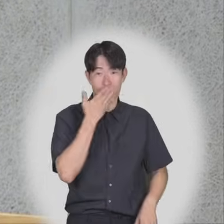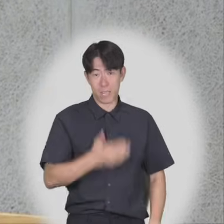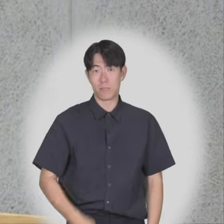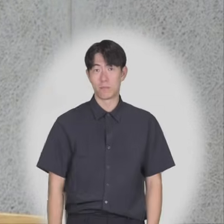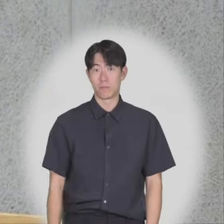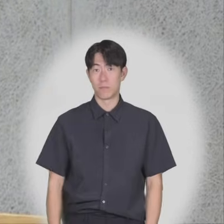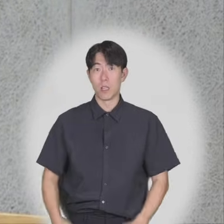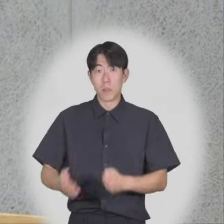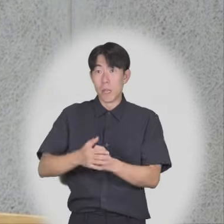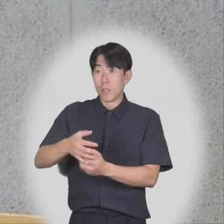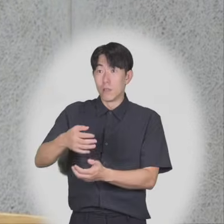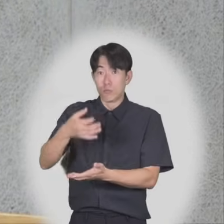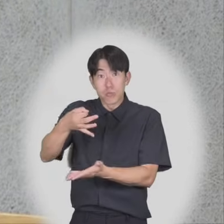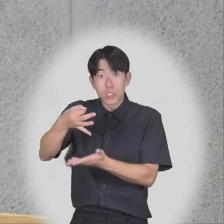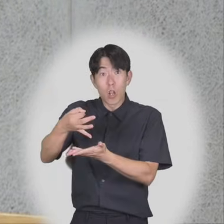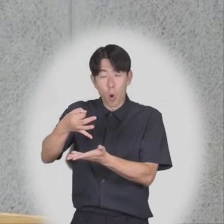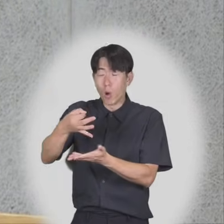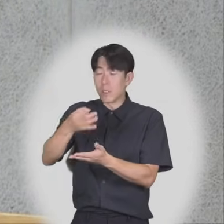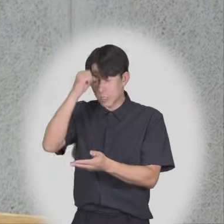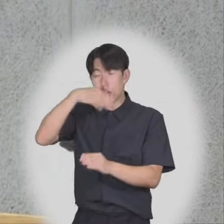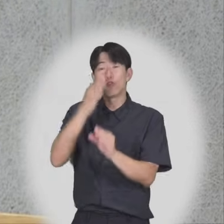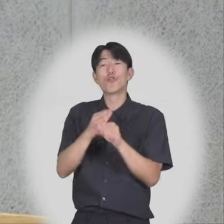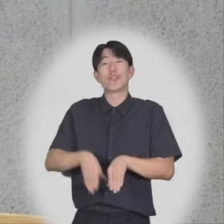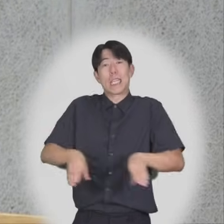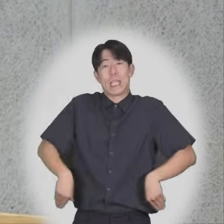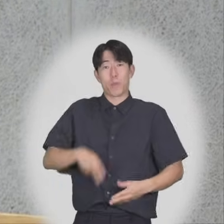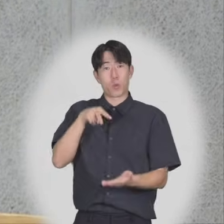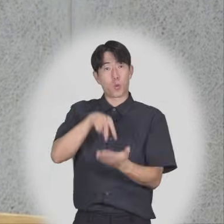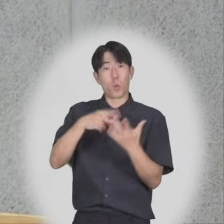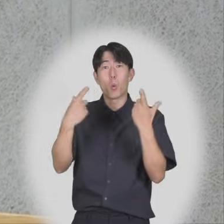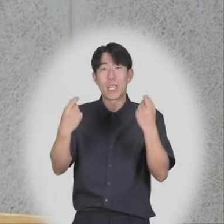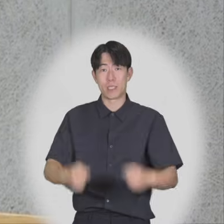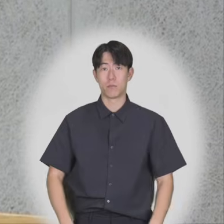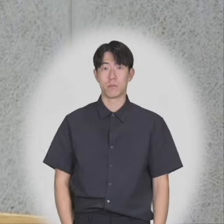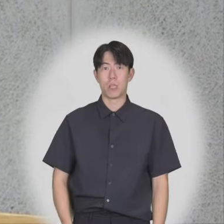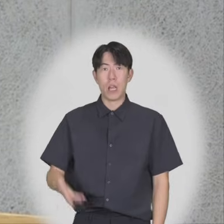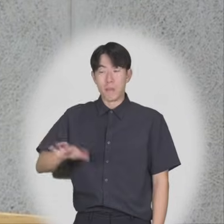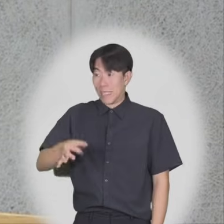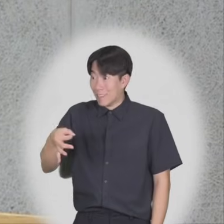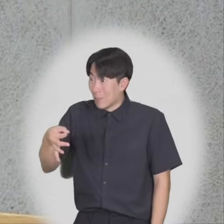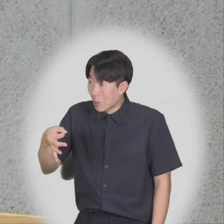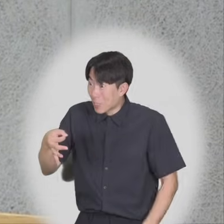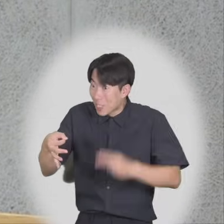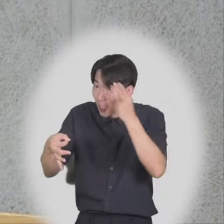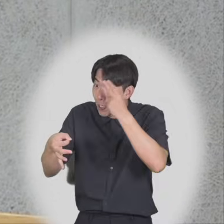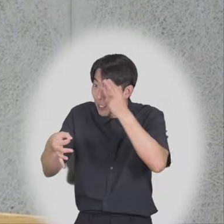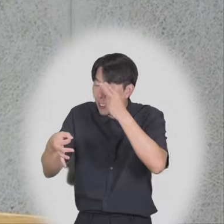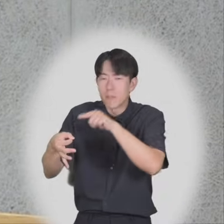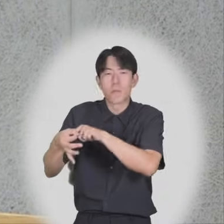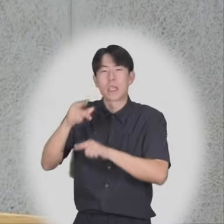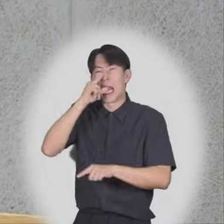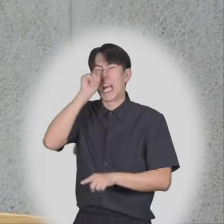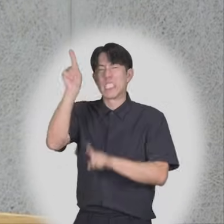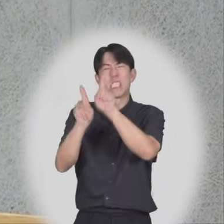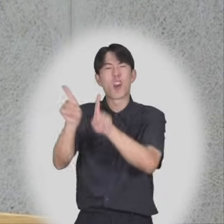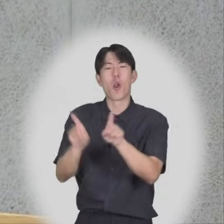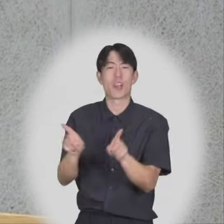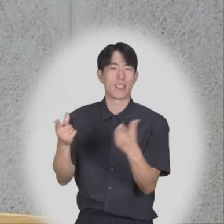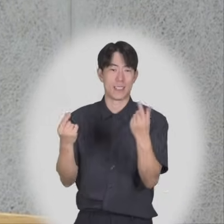그야말로 중성입니다. 그러나 분명 재물의 유혹은 가시떨기죠. 그가 재물을